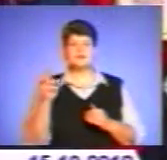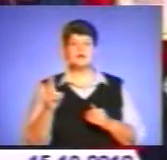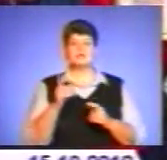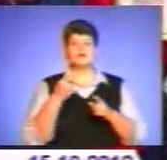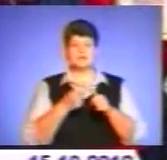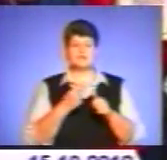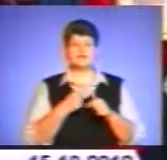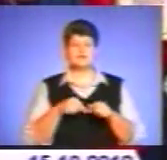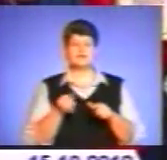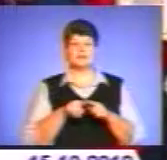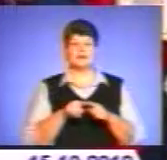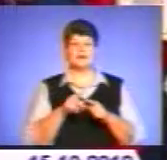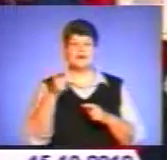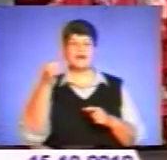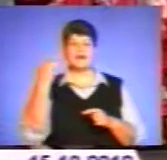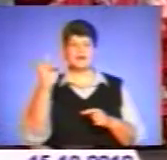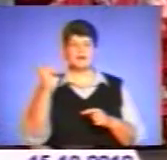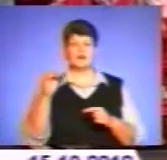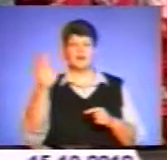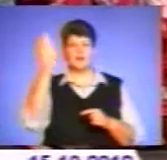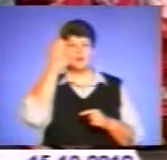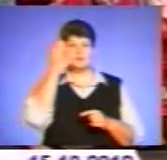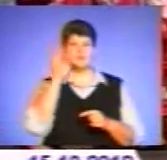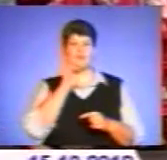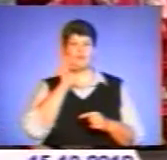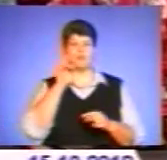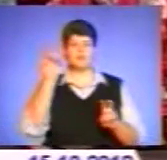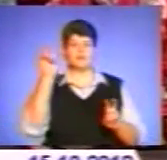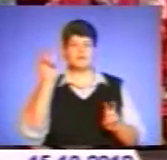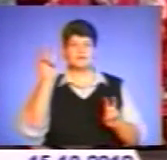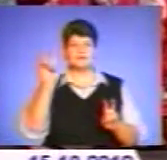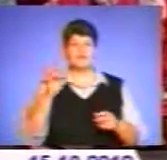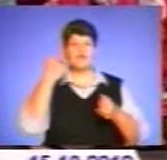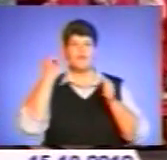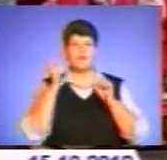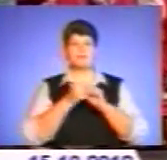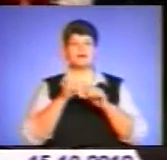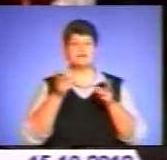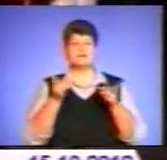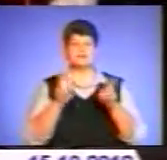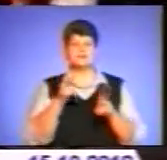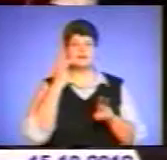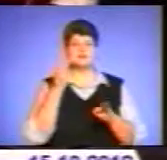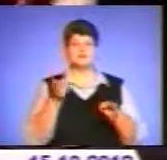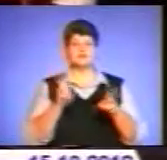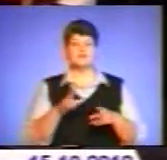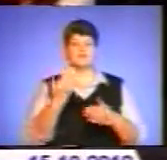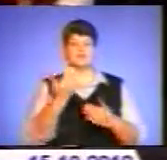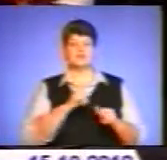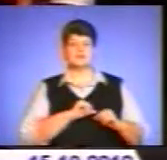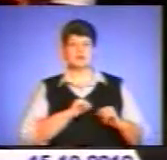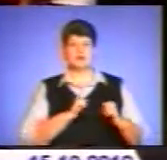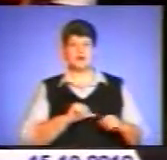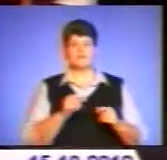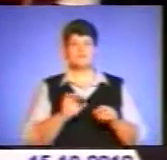пісня «Гей, хлопці, молодці». Отож, нехай пам'ять про українську героїку завжди живе у ваших серцях. Нехай фестиваль